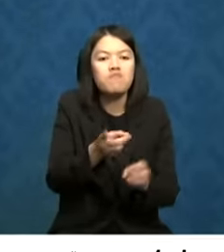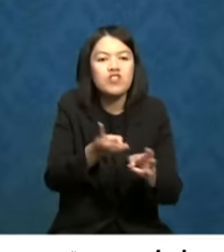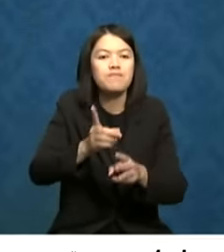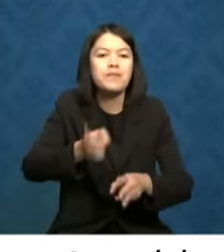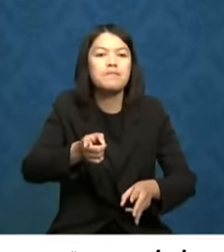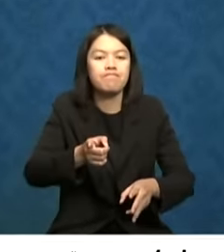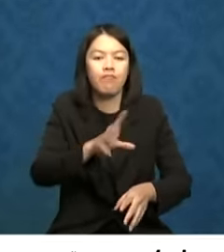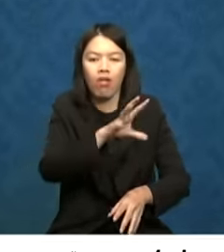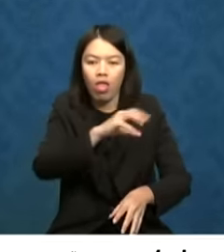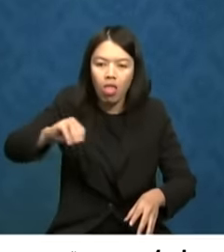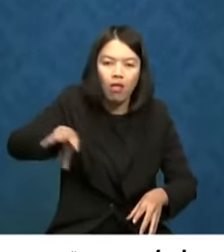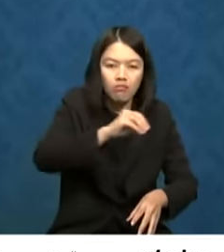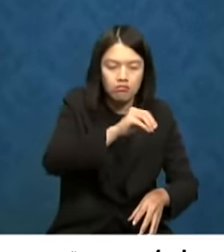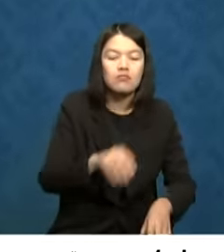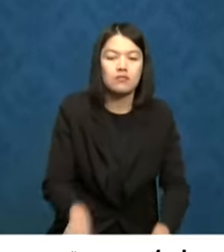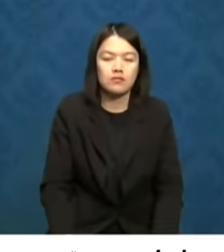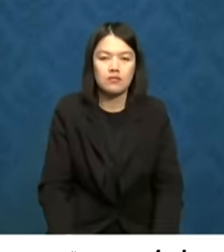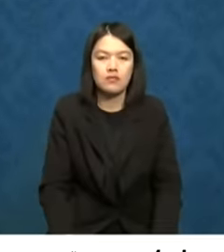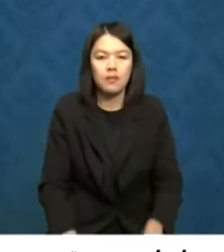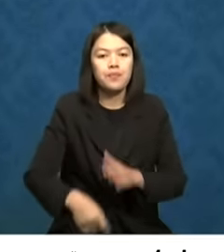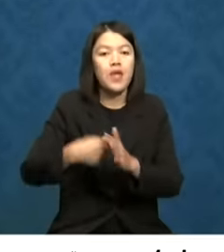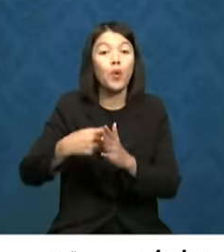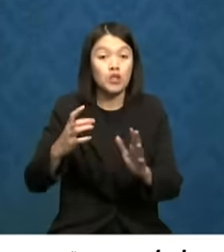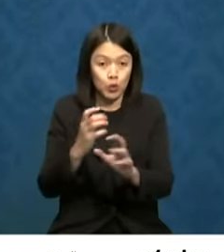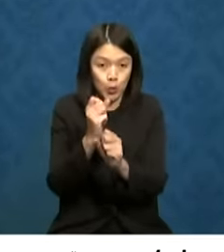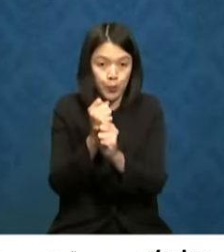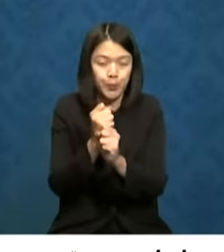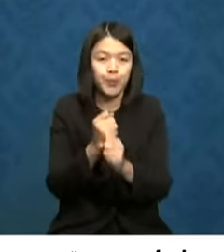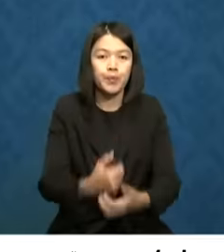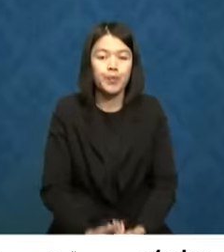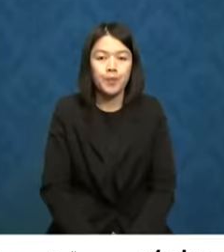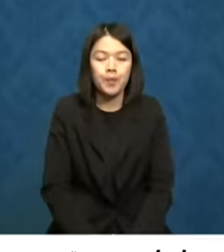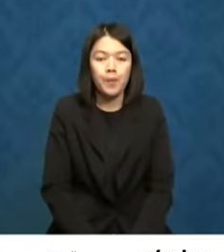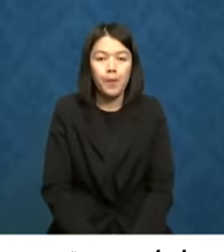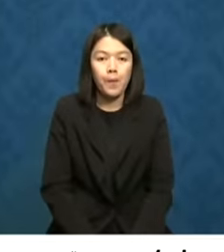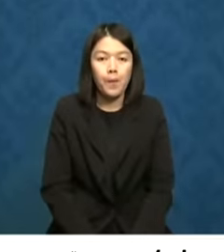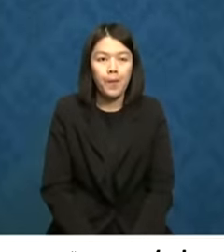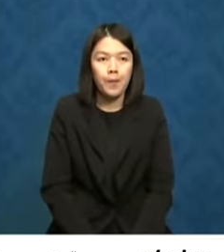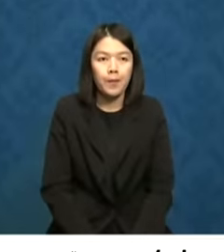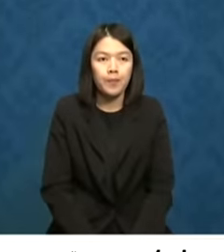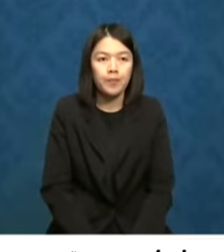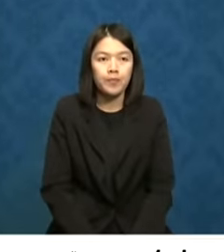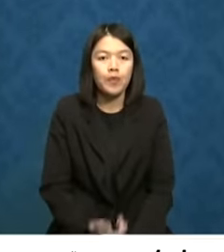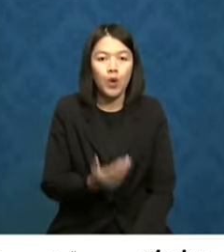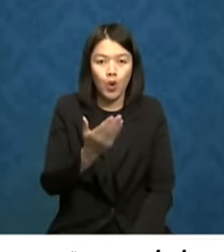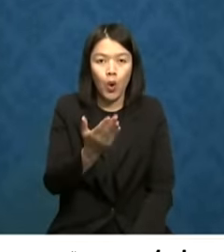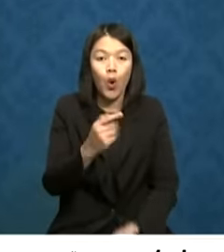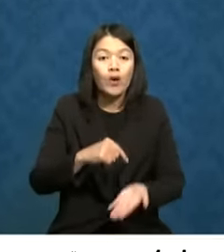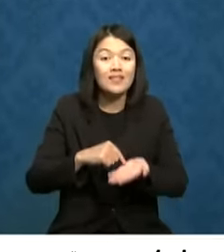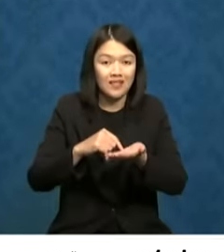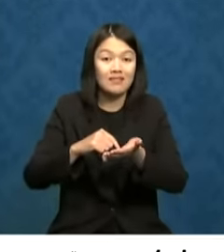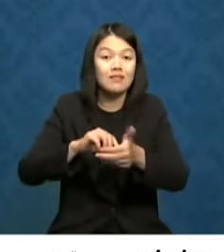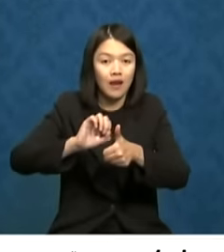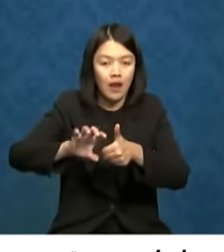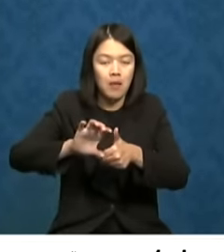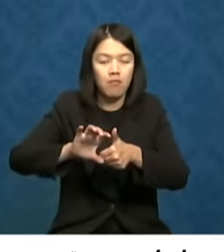อีกเหตุผลโดยสรุปที่ผมพูดมาคร่าวๆผมจึงขอเสนอ